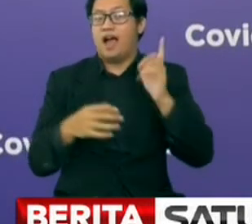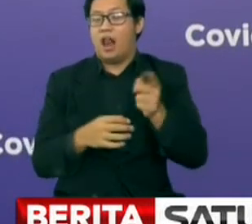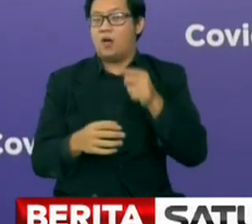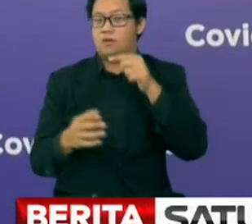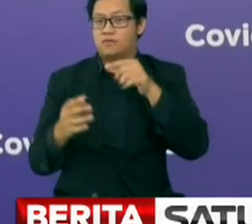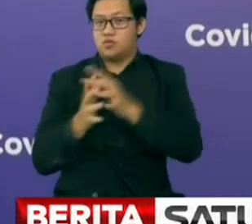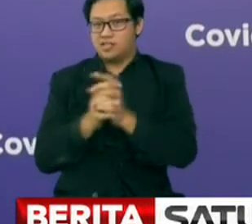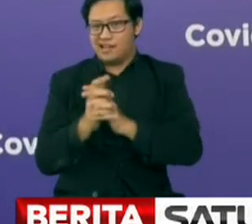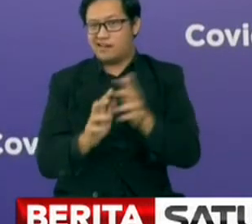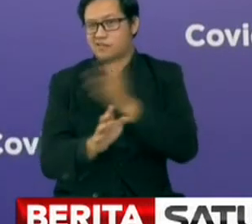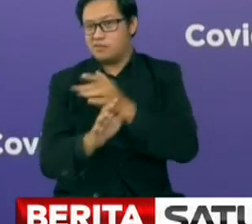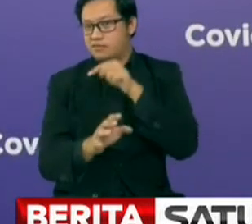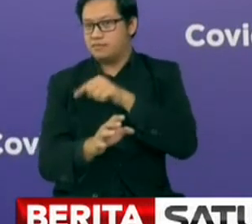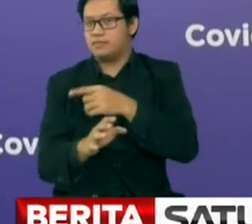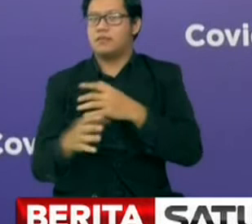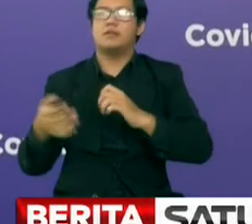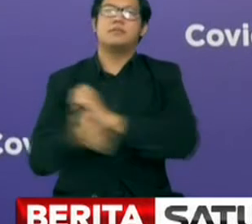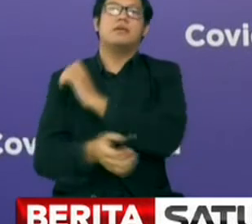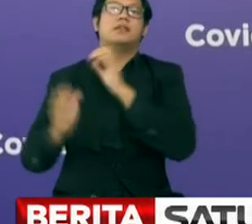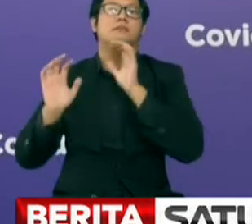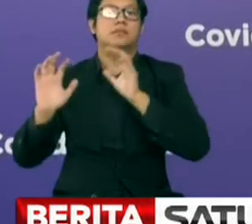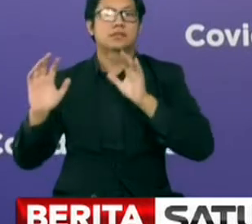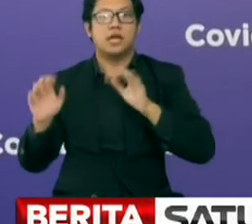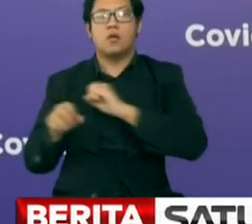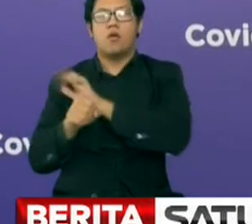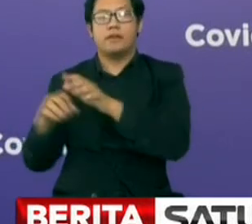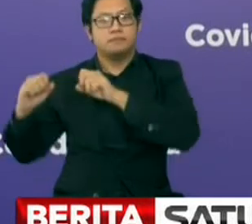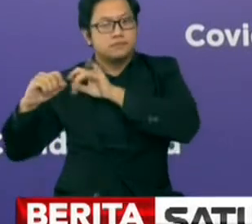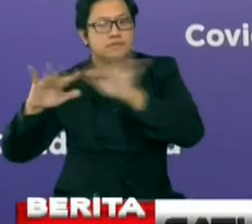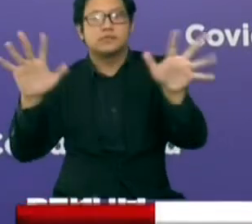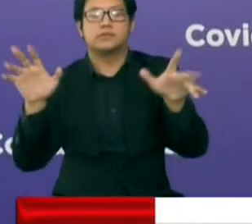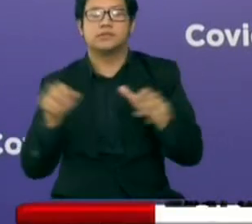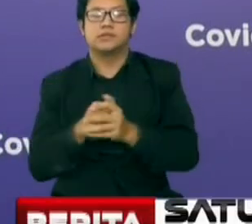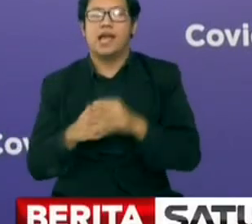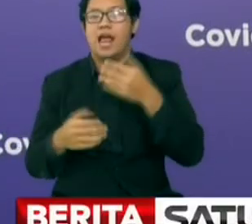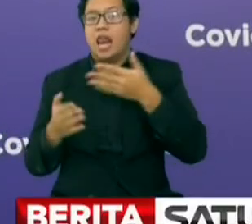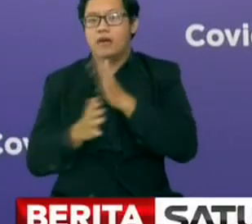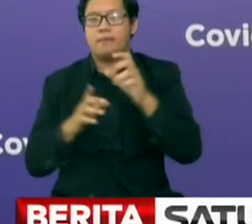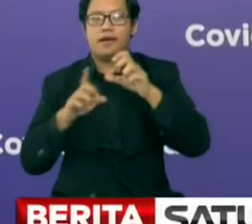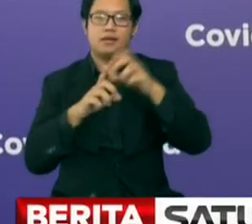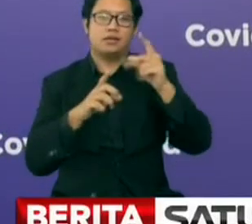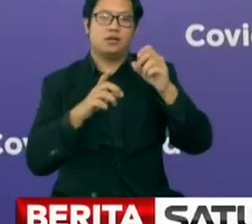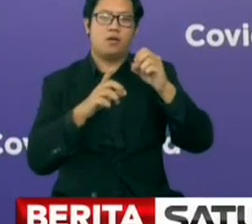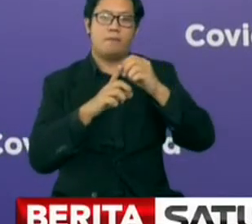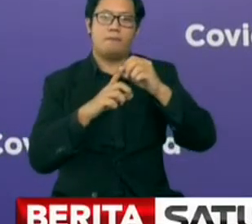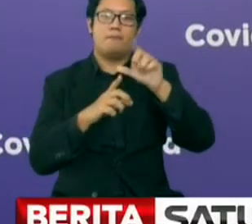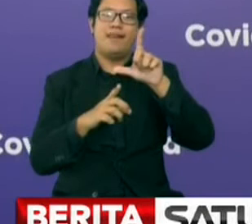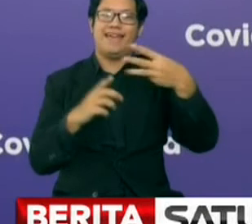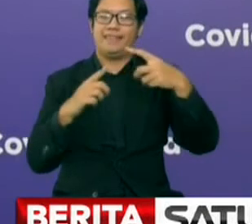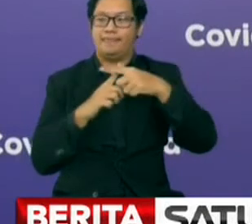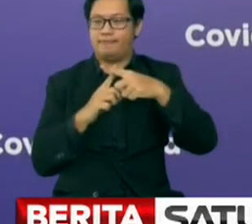belum mencuci tangan maka peluang besar untuk kemudian kita bisa tertular melalui droplet orang lain yang tersebar di benda sekitar